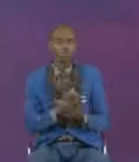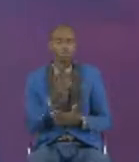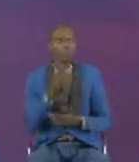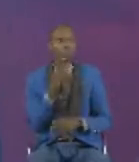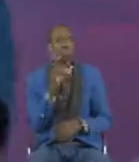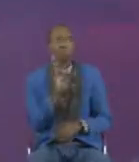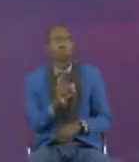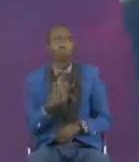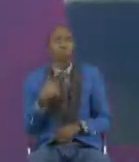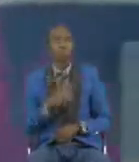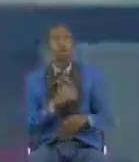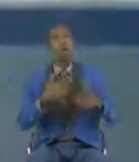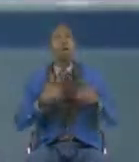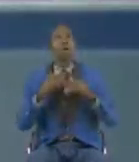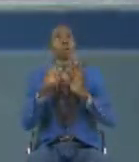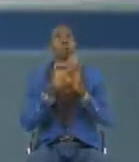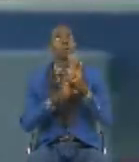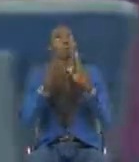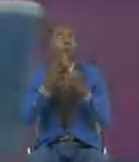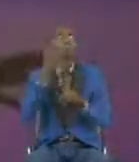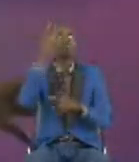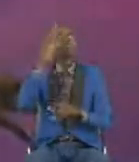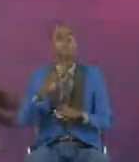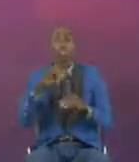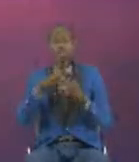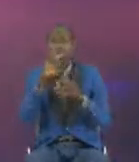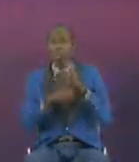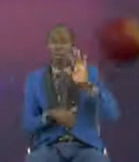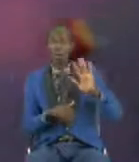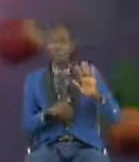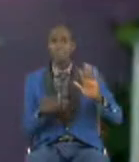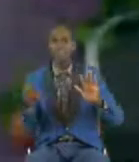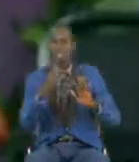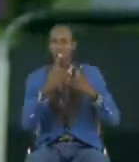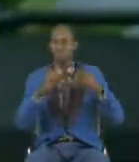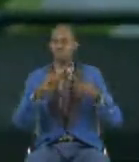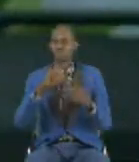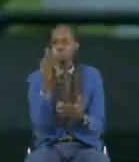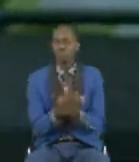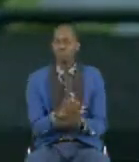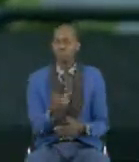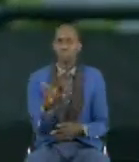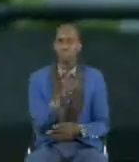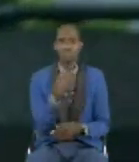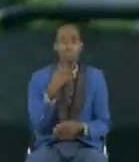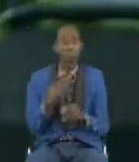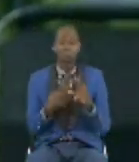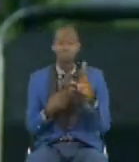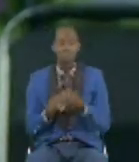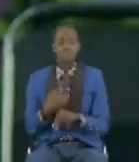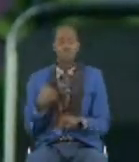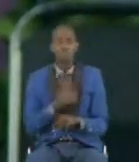un commandement du ciel. Chapitre 5. Ils ont essayé de les empêcher. Ils ont dit non, nous allons obéir à